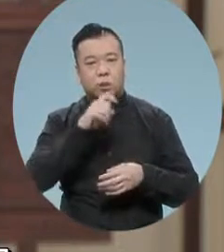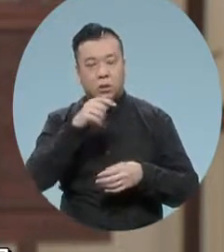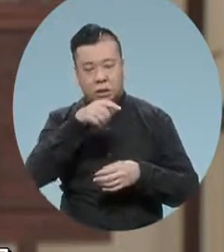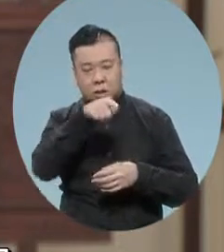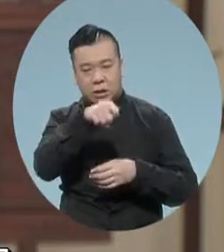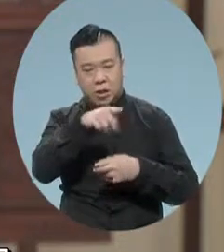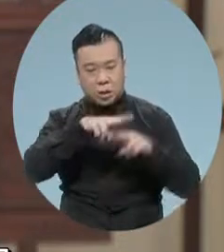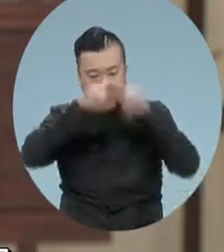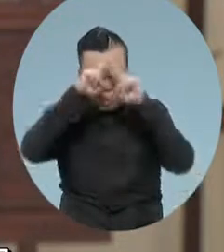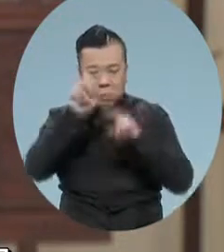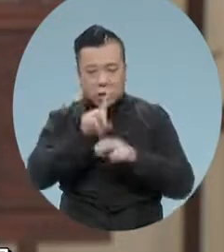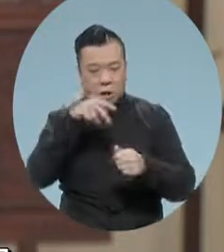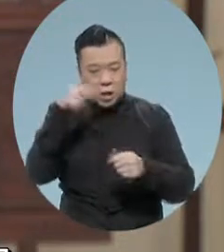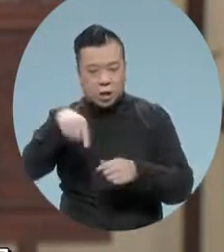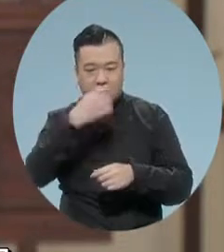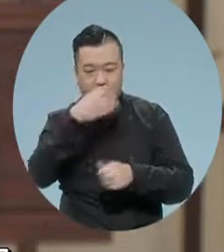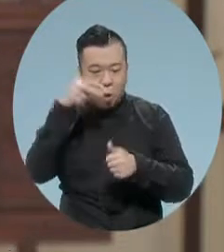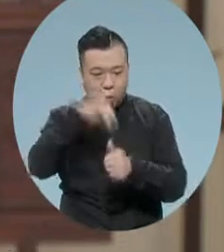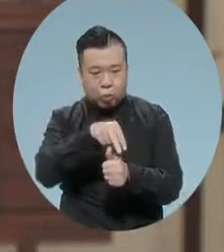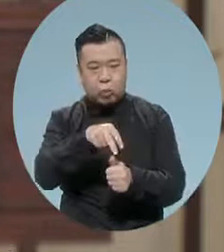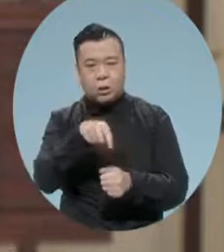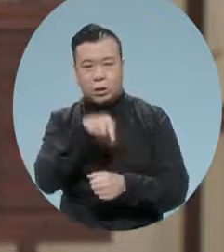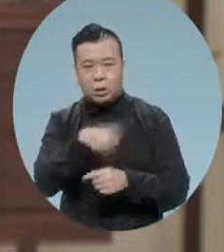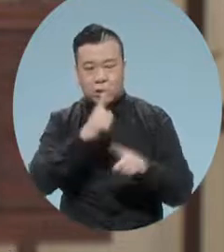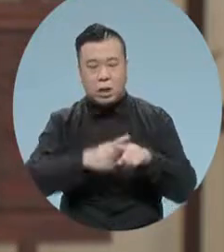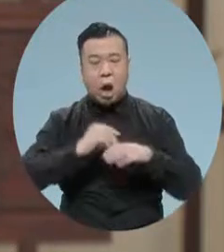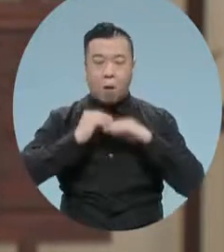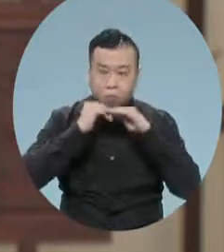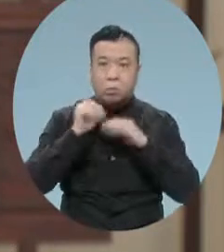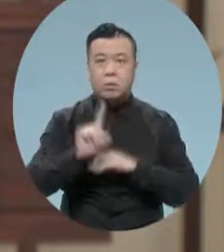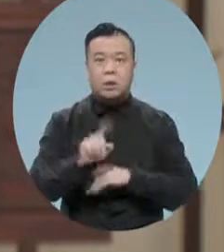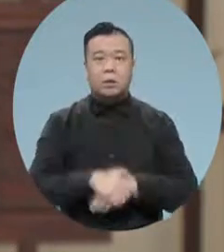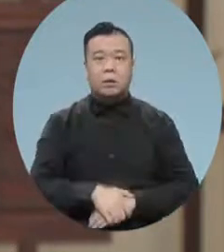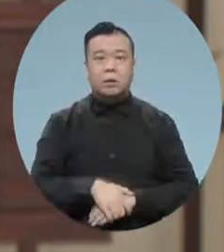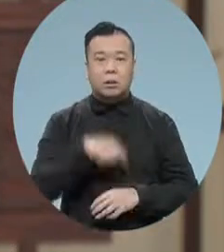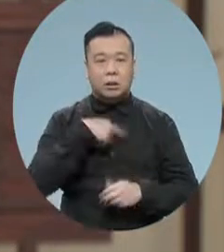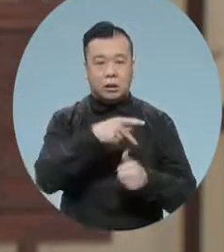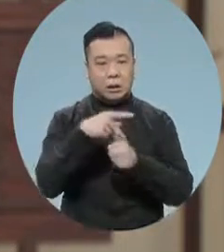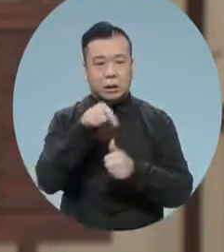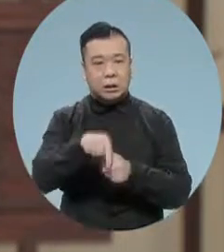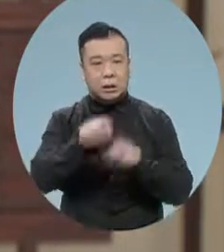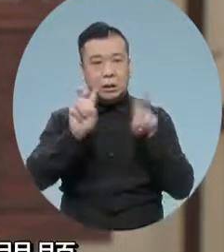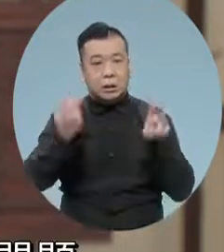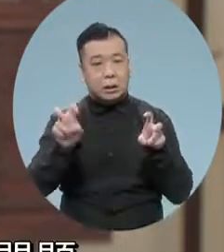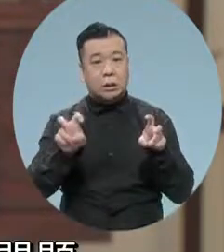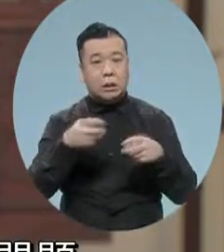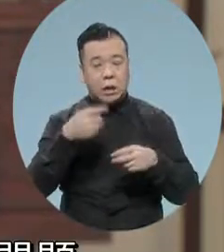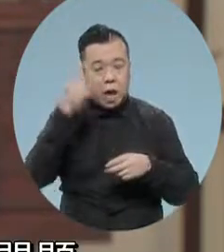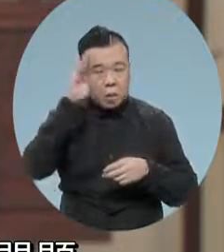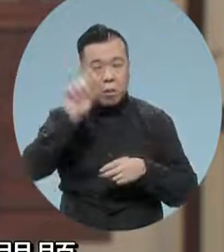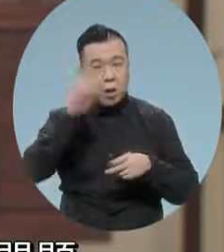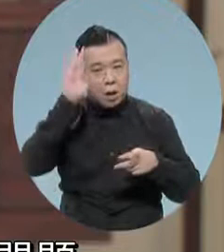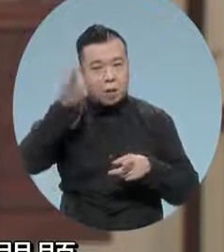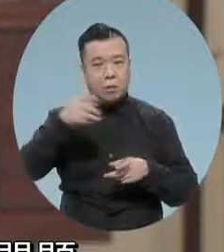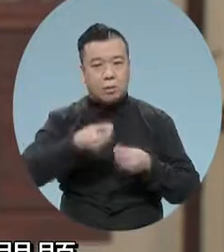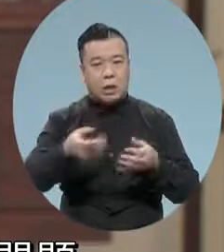党在香港的管治的过程里面有什么期待呢，所以我就引出一个这样的题目，希望能够讲